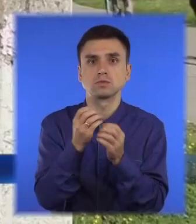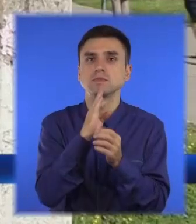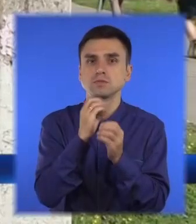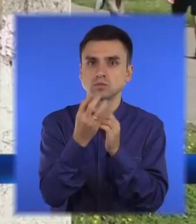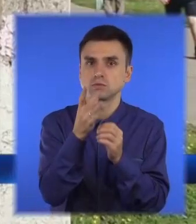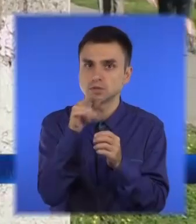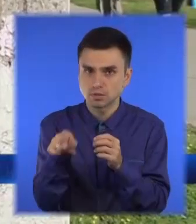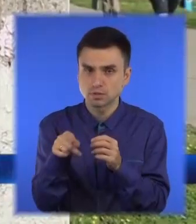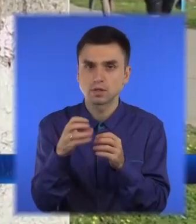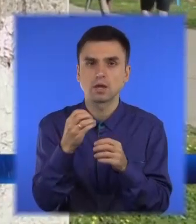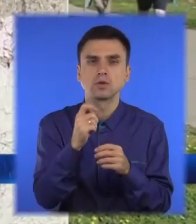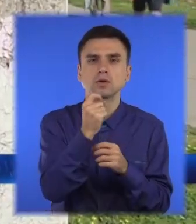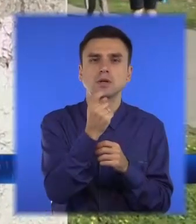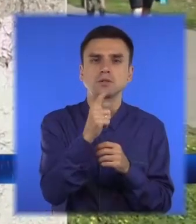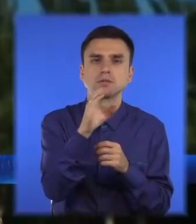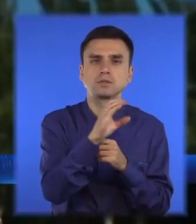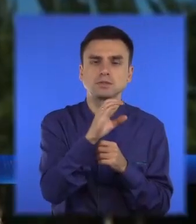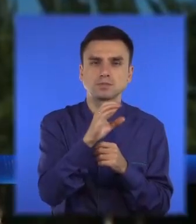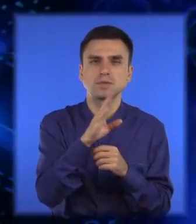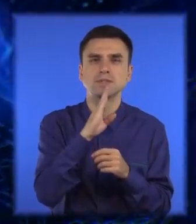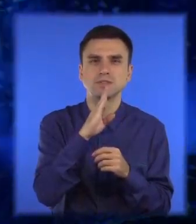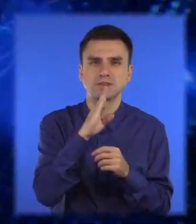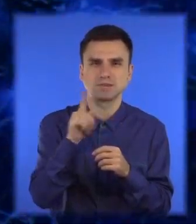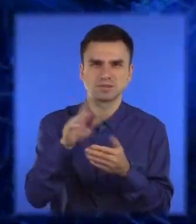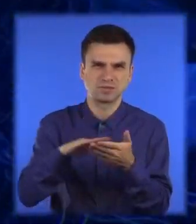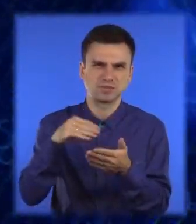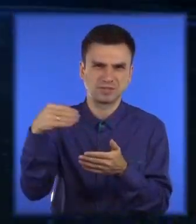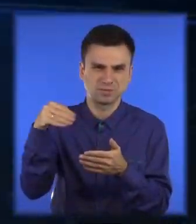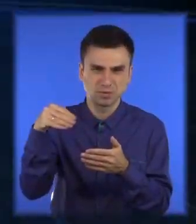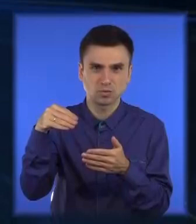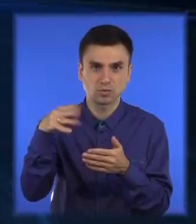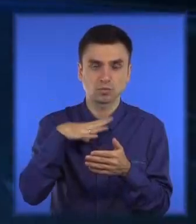зняли зниклу школярку із Запоріжжя.